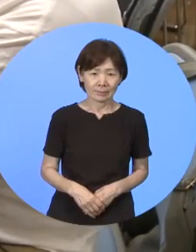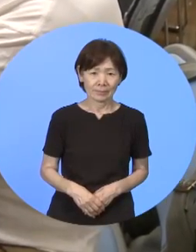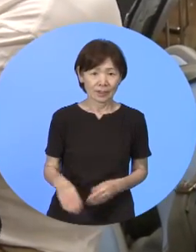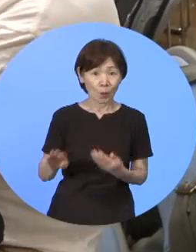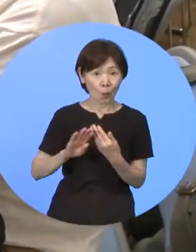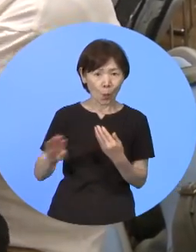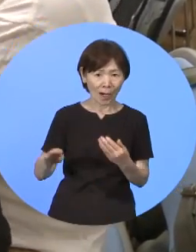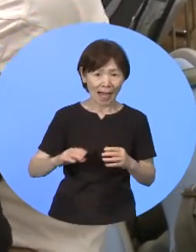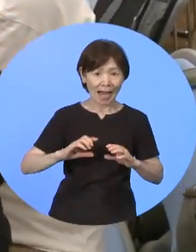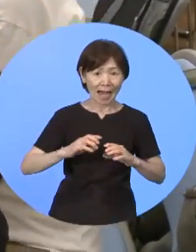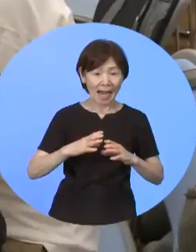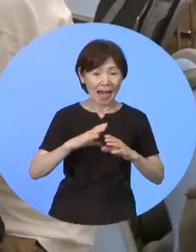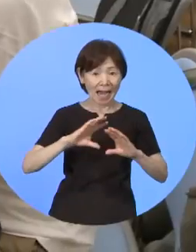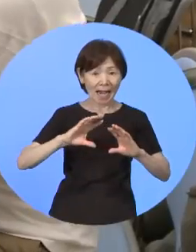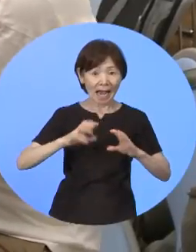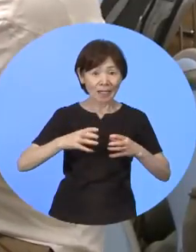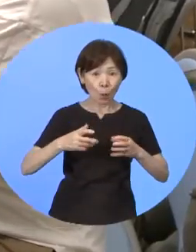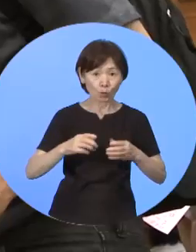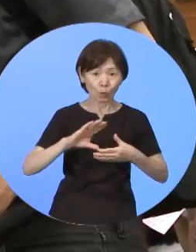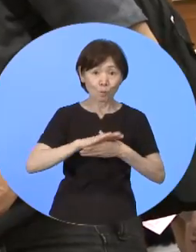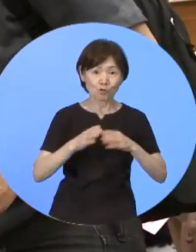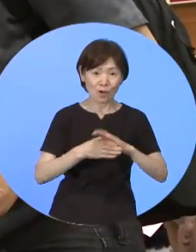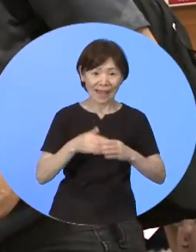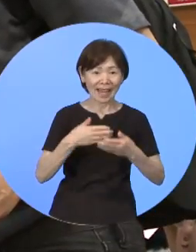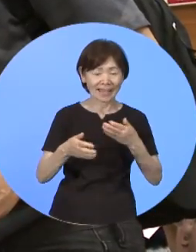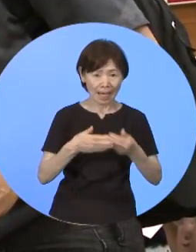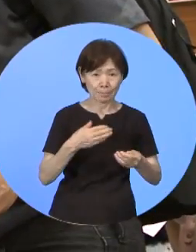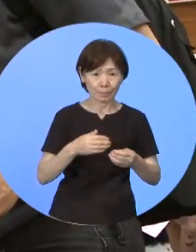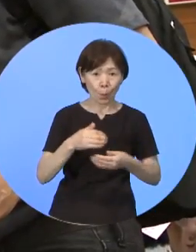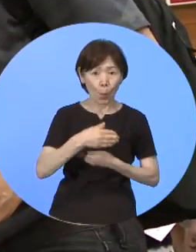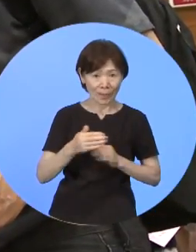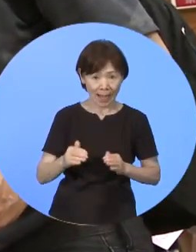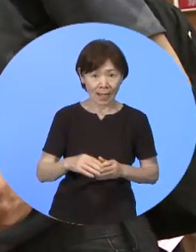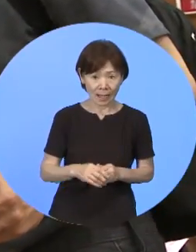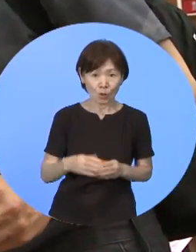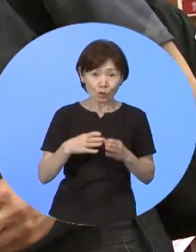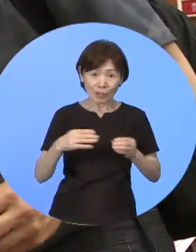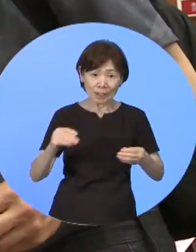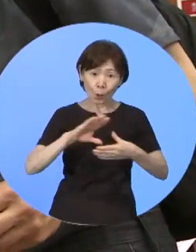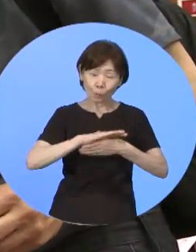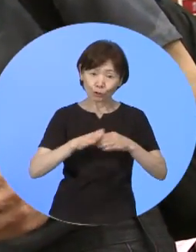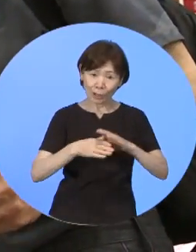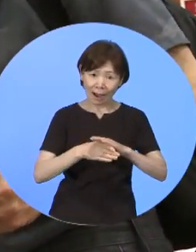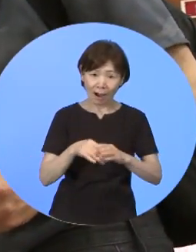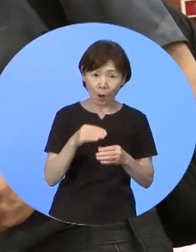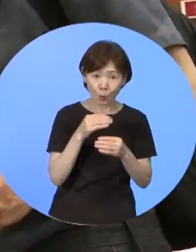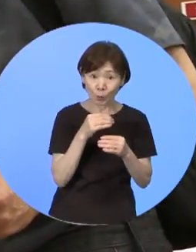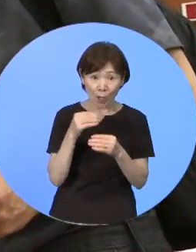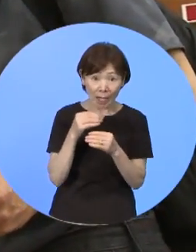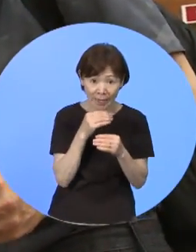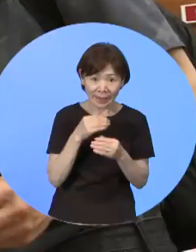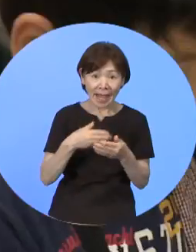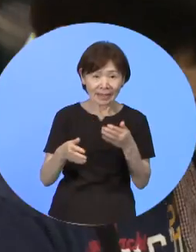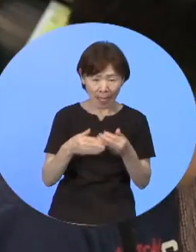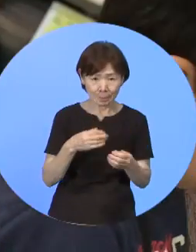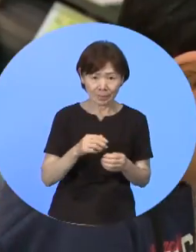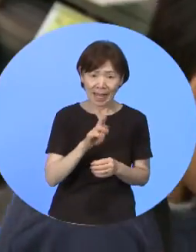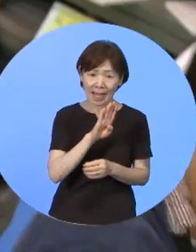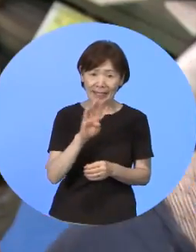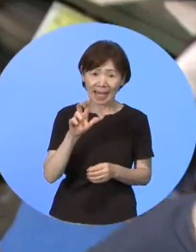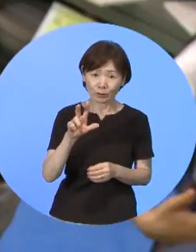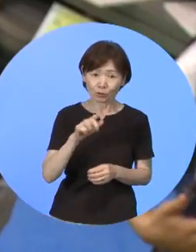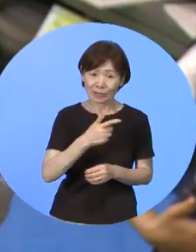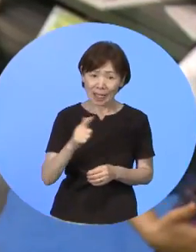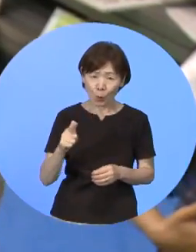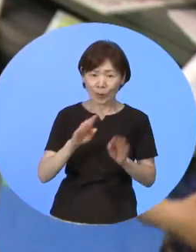その他外国文化体験コーナーではその国の文化や楽器の体験、アフリカ布クラフト、モンゴル遊